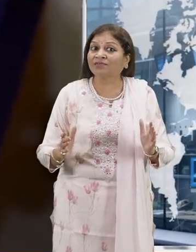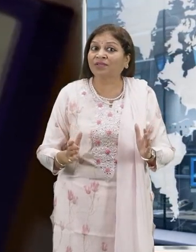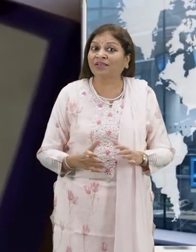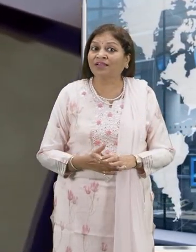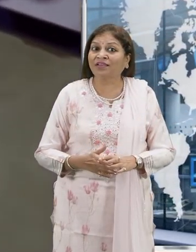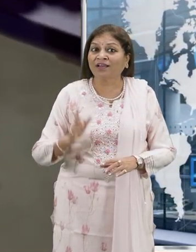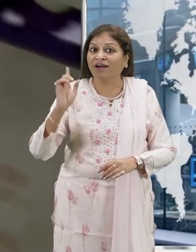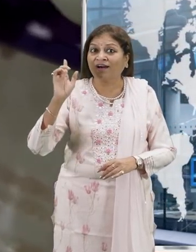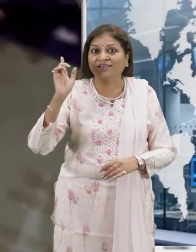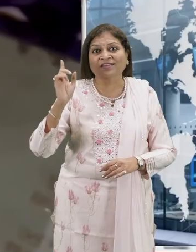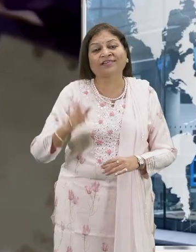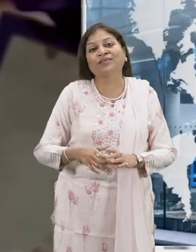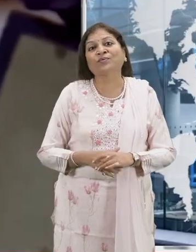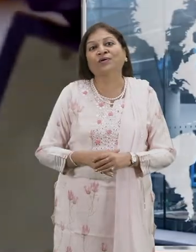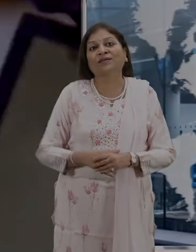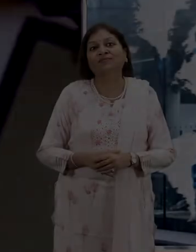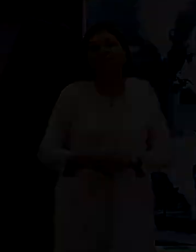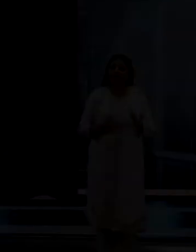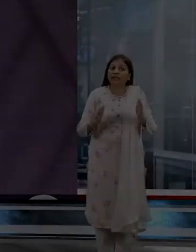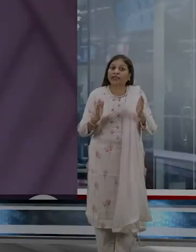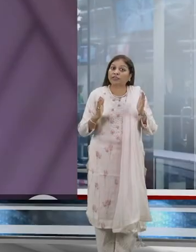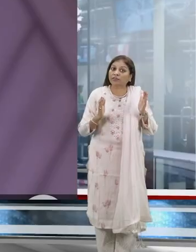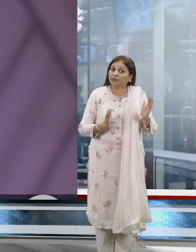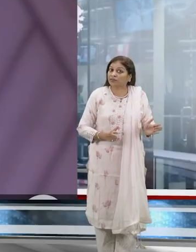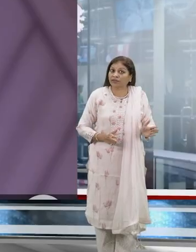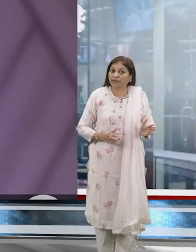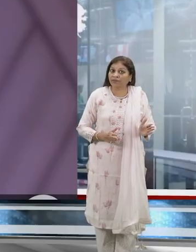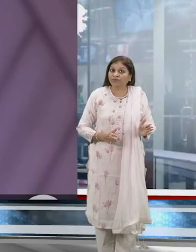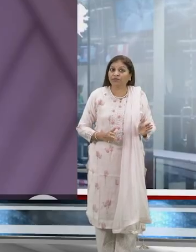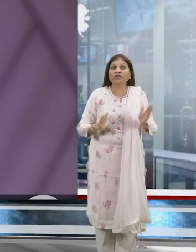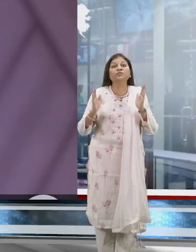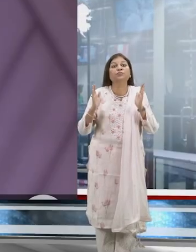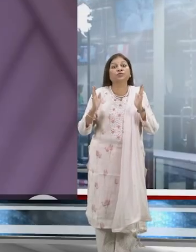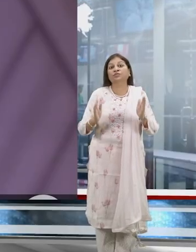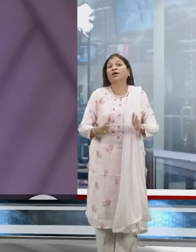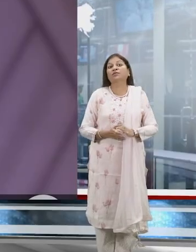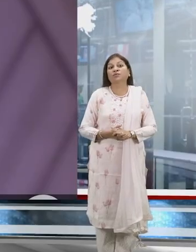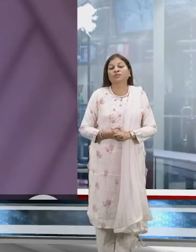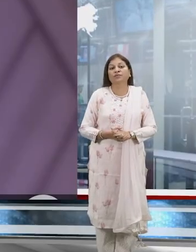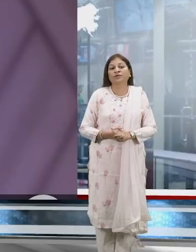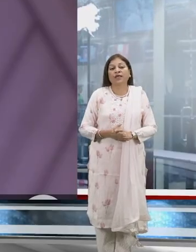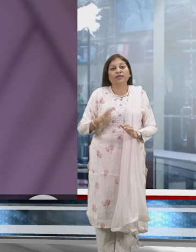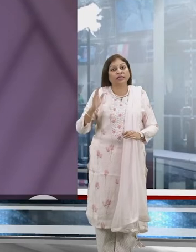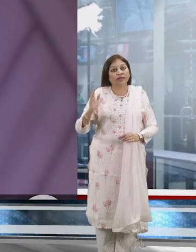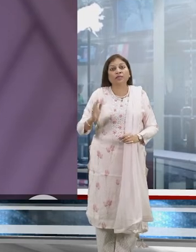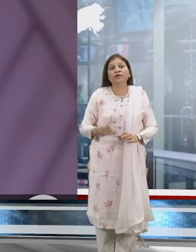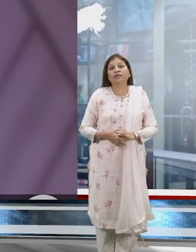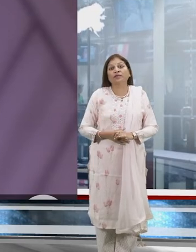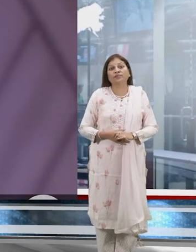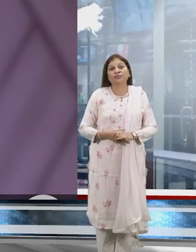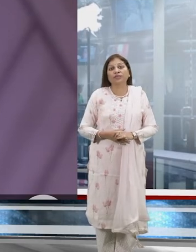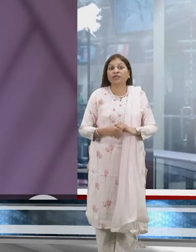आम आदमी के लिए आसान नहीं होगा, लेकिन दिमित्री ने इस पुरस्कार को